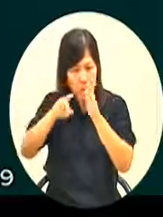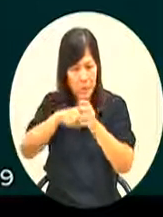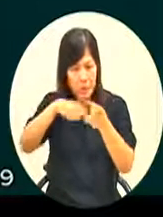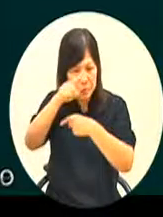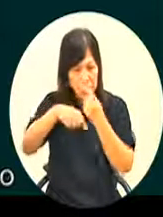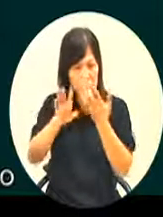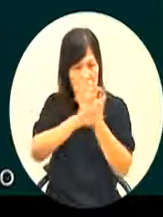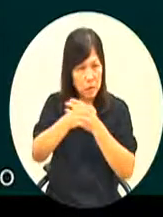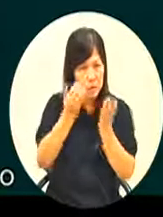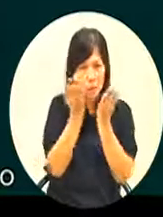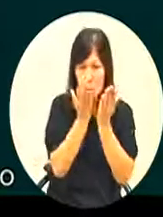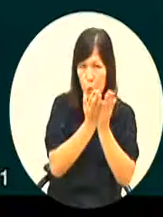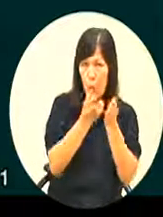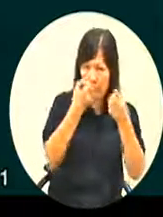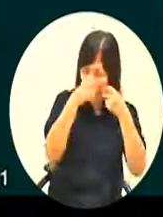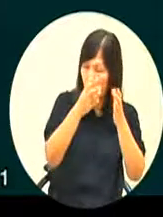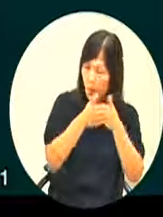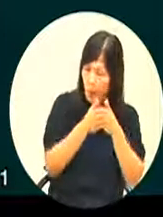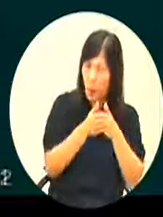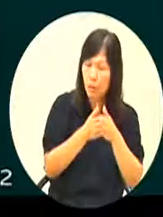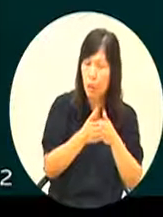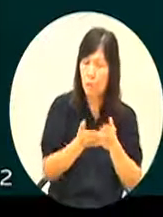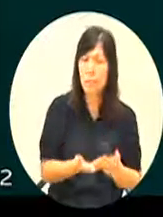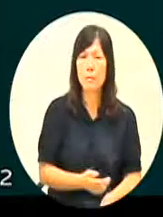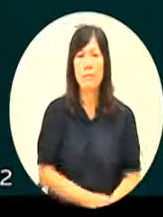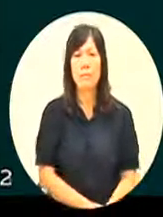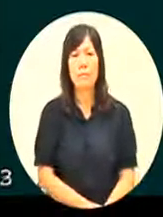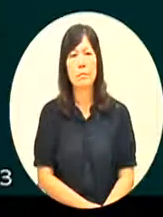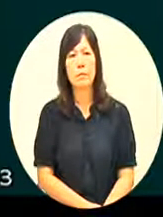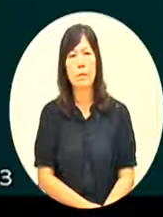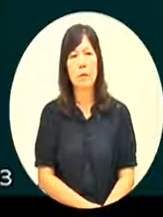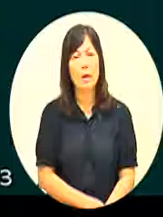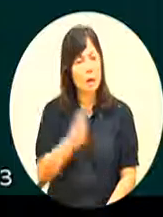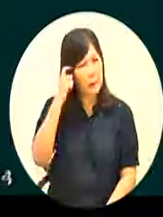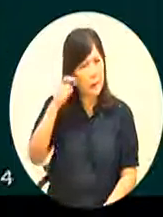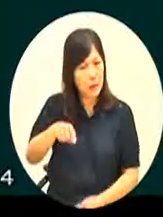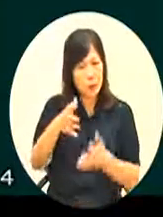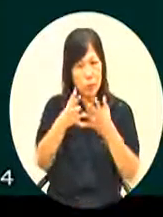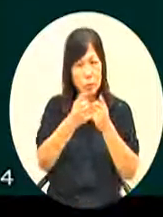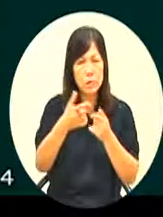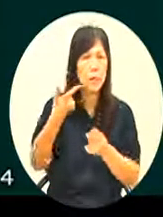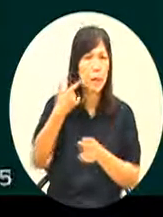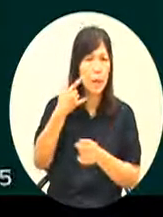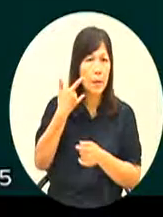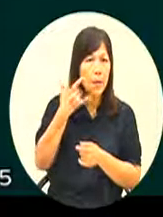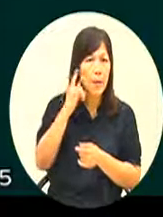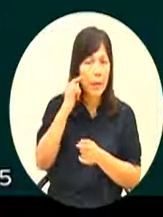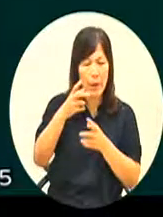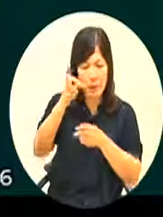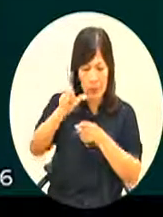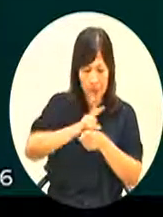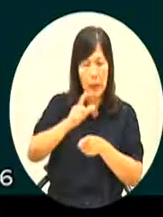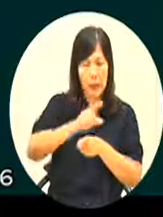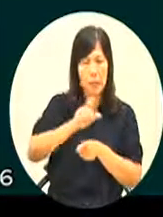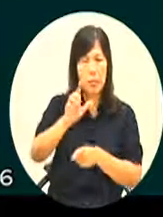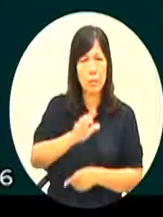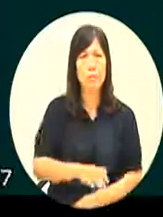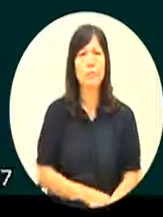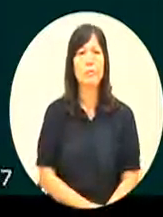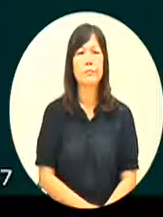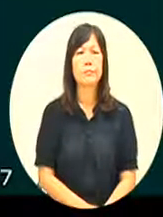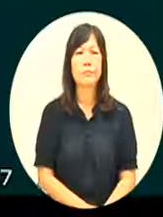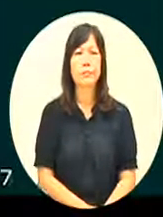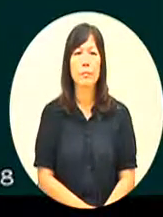好的读完书？”所以我要问啊，那这个学生家长哈也赖给我了，